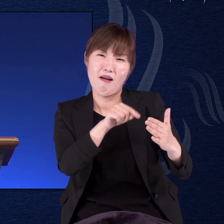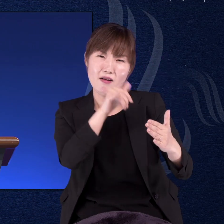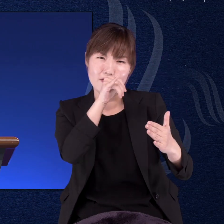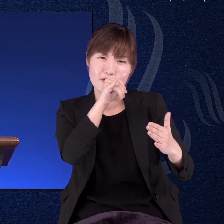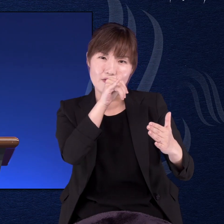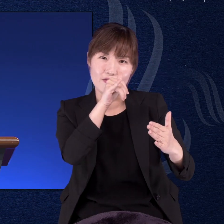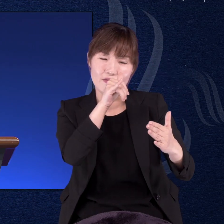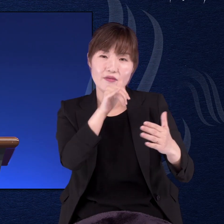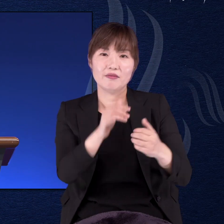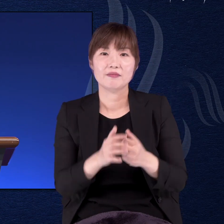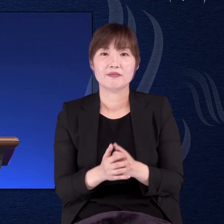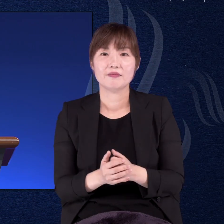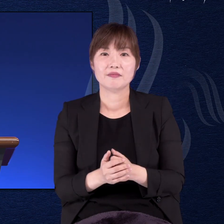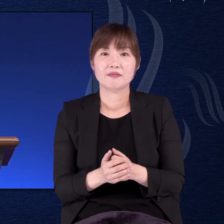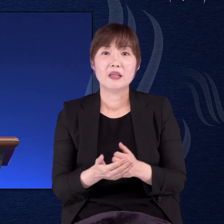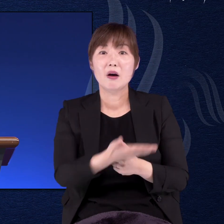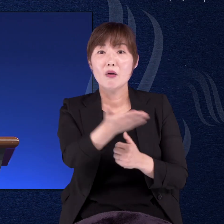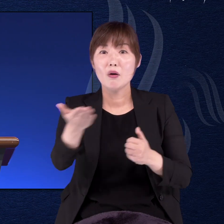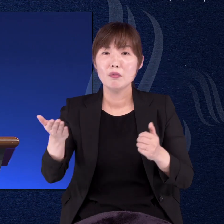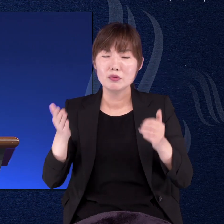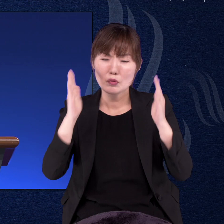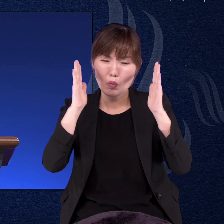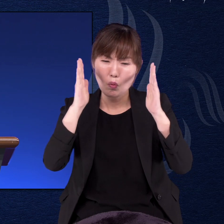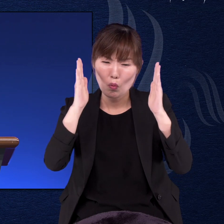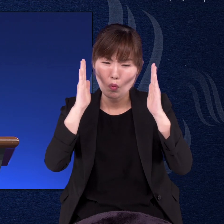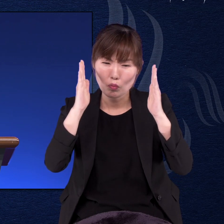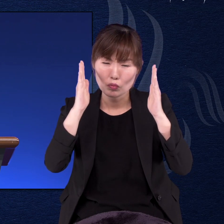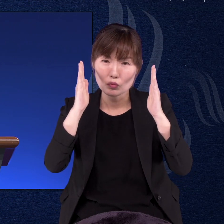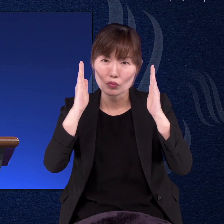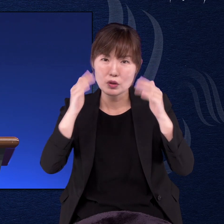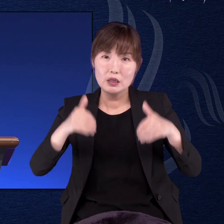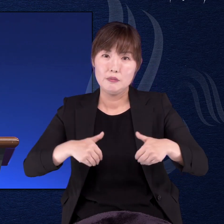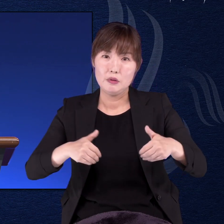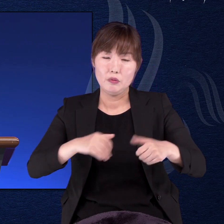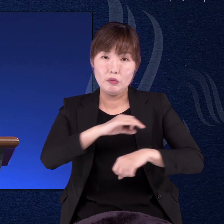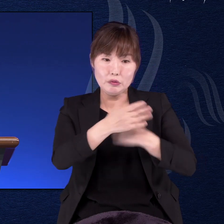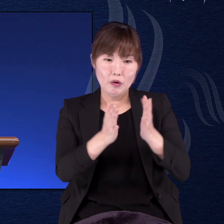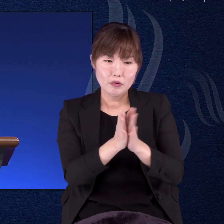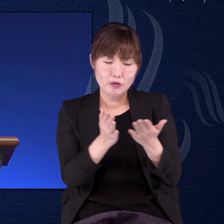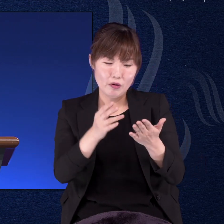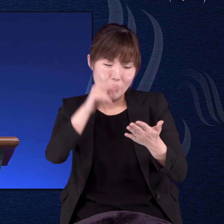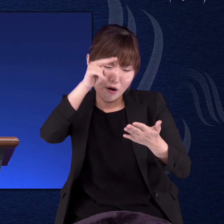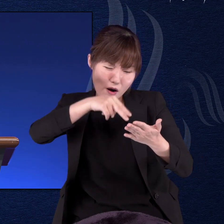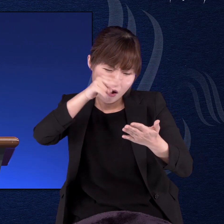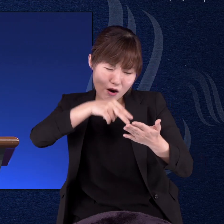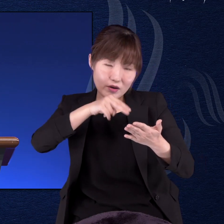돼요. 끊임없이 공부를 해야 되는구나 라고 생각이 들어요.